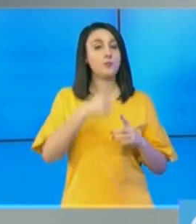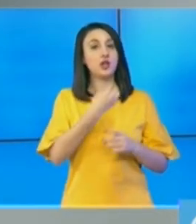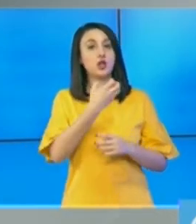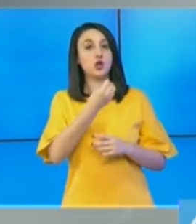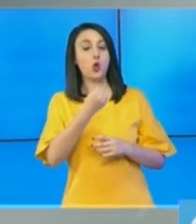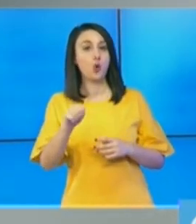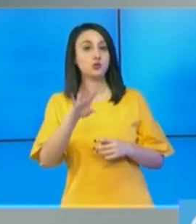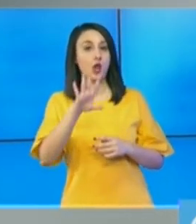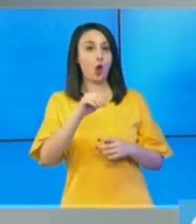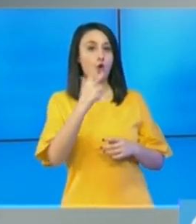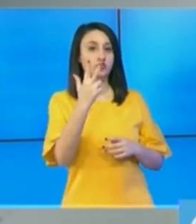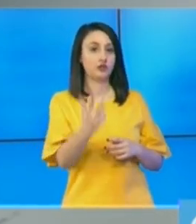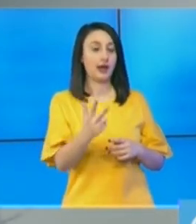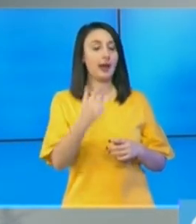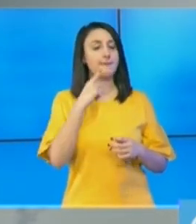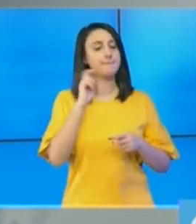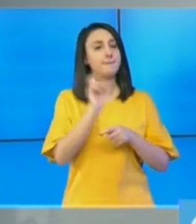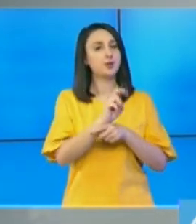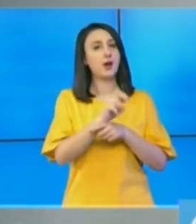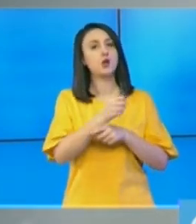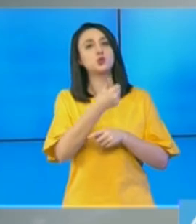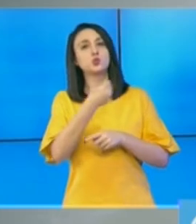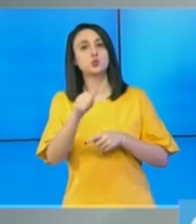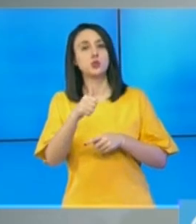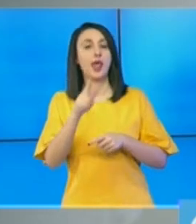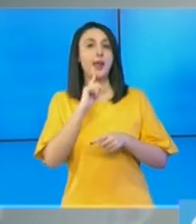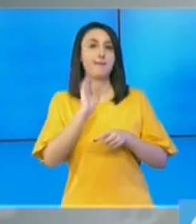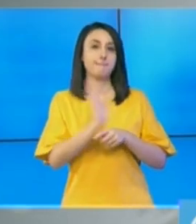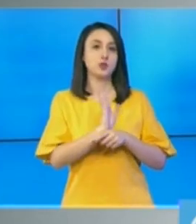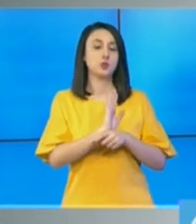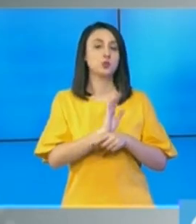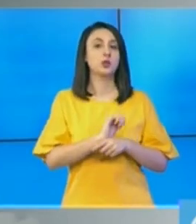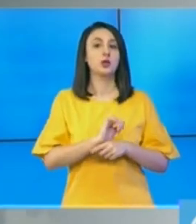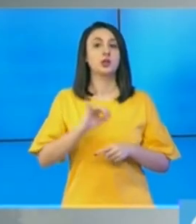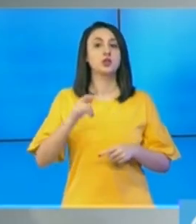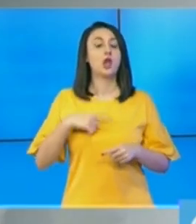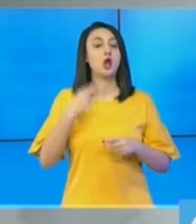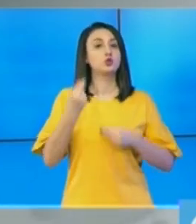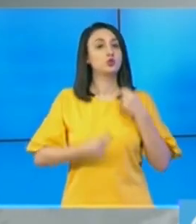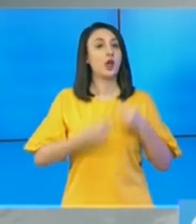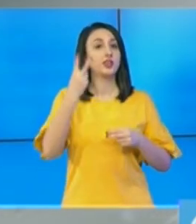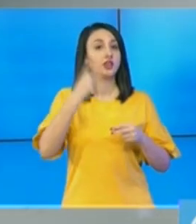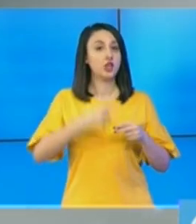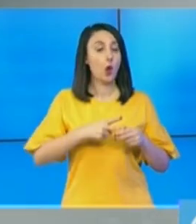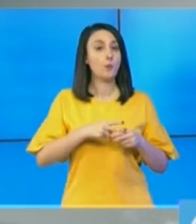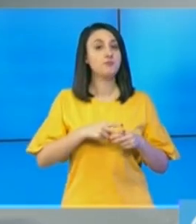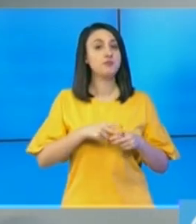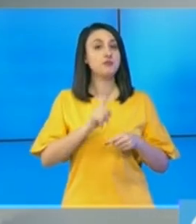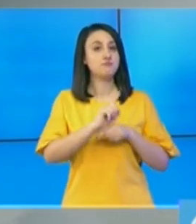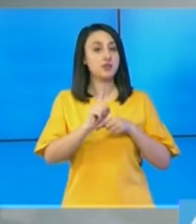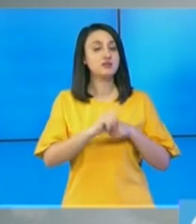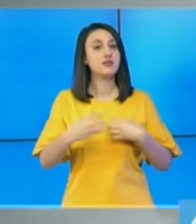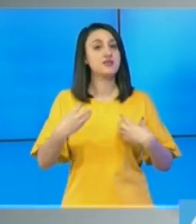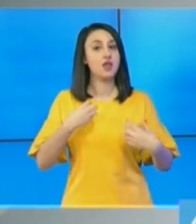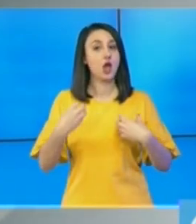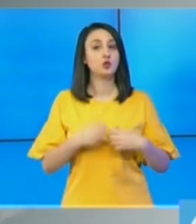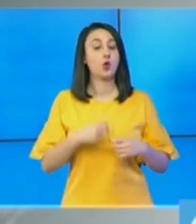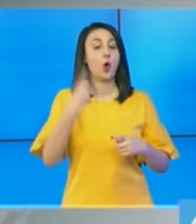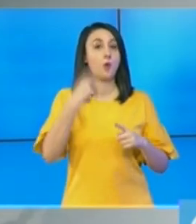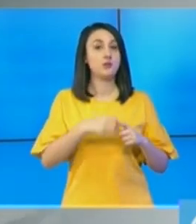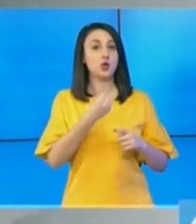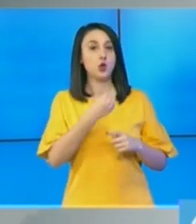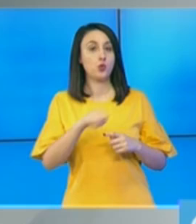1989-1993. A participat la sute de emisiuni televizate și a jucat și în peste 2000 de piese de teatru. În 1999, el